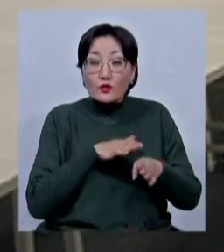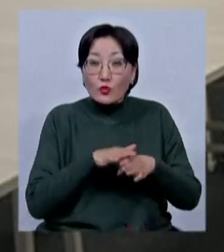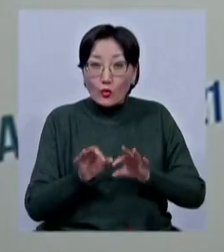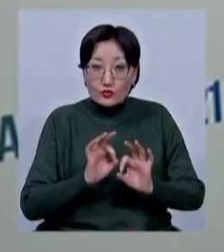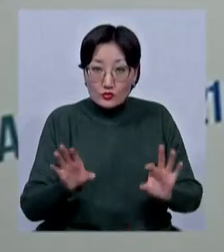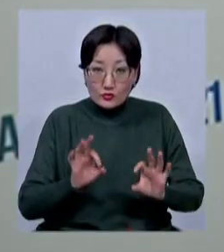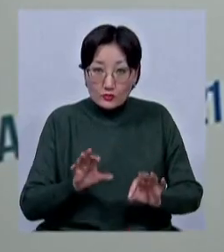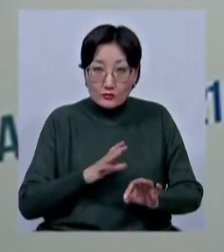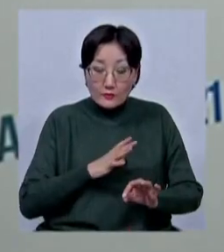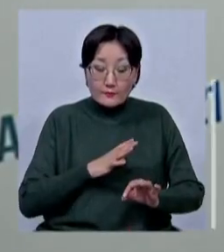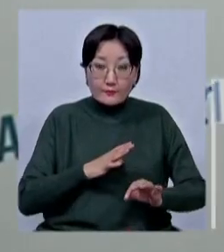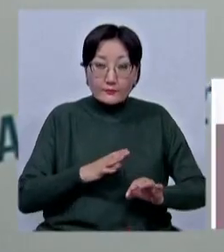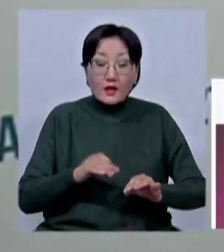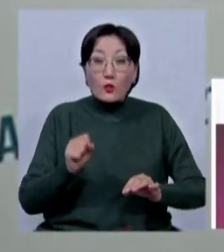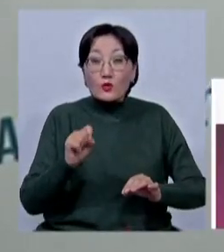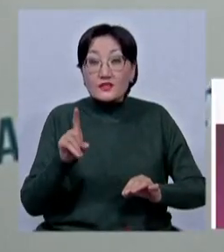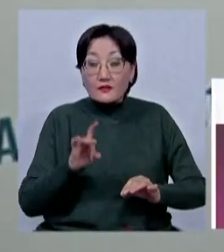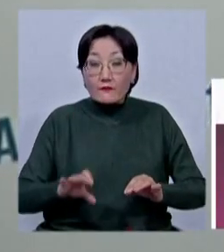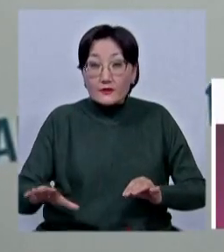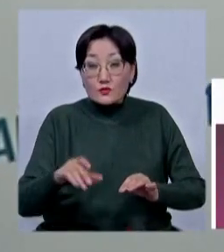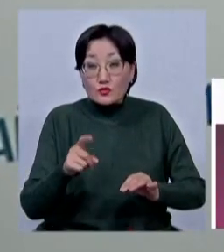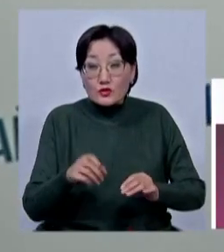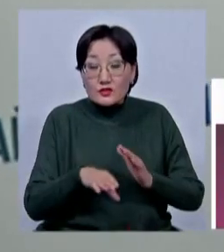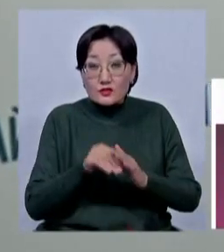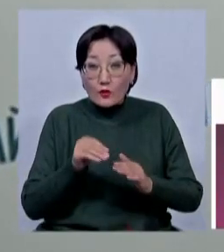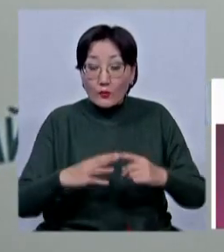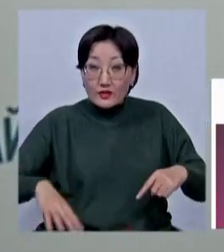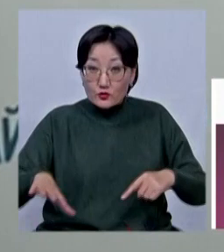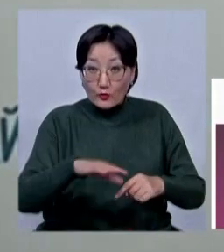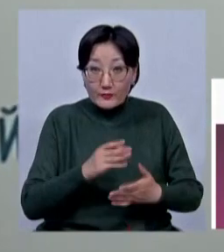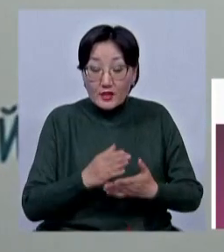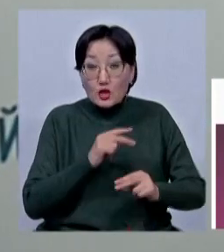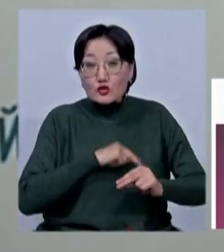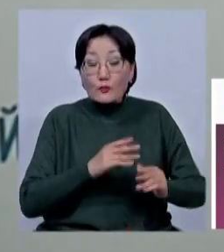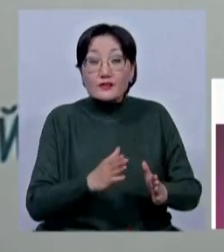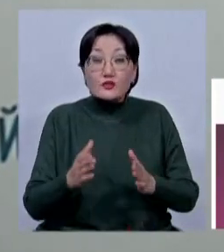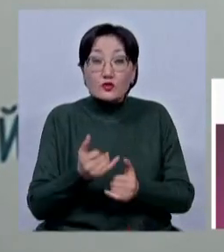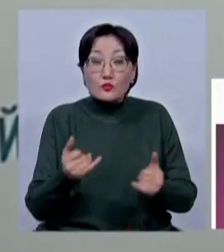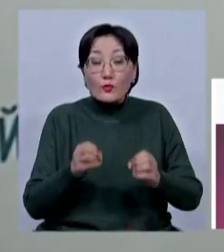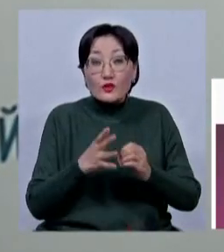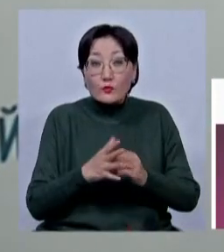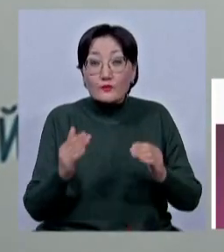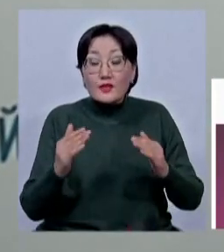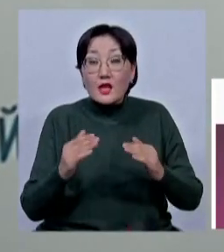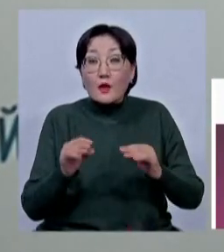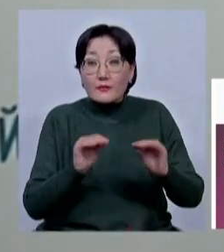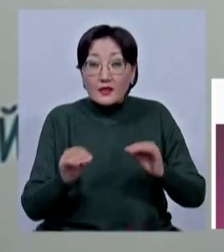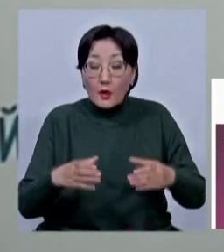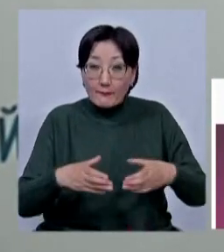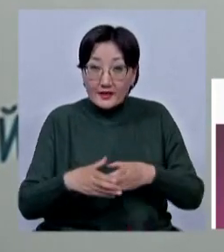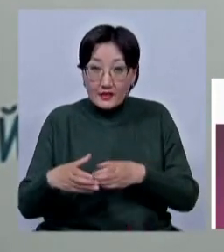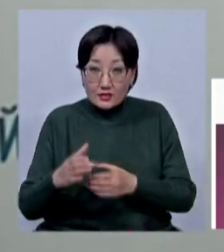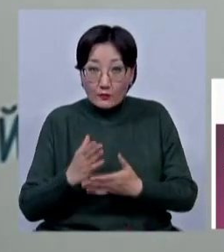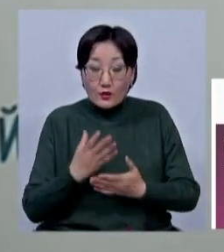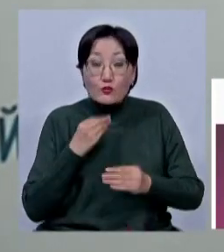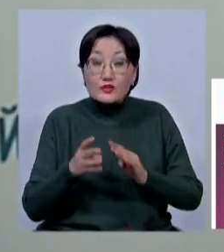түсіндірілді. Әуезов ауданында 100 сайлау учаскесі бар. Олардың жұмысын реттеу үшін 15 үйлестіруші бригада анықталды.